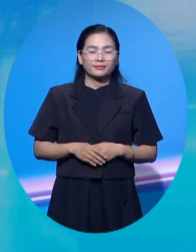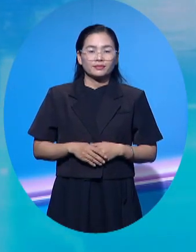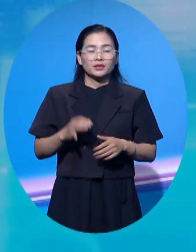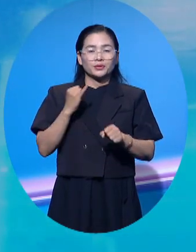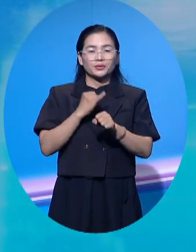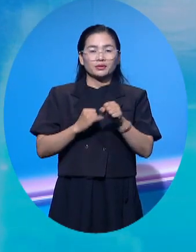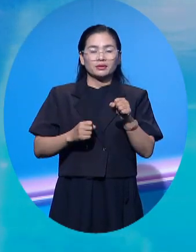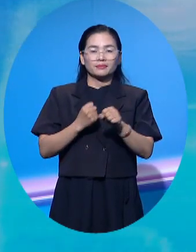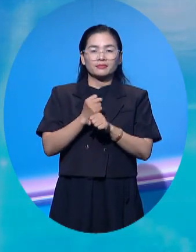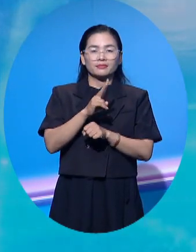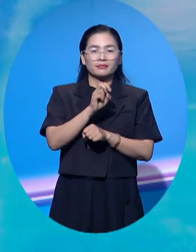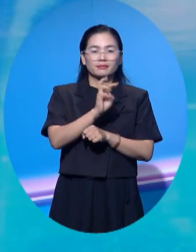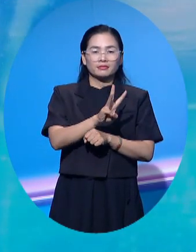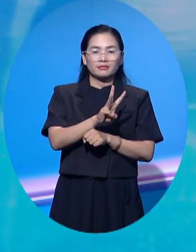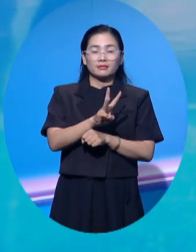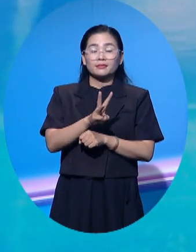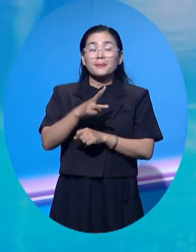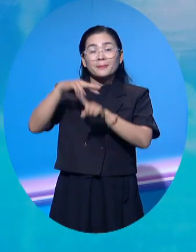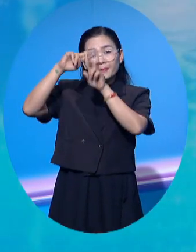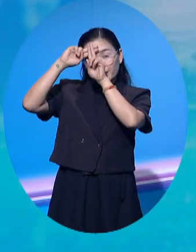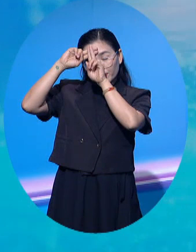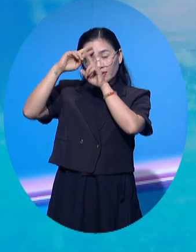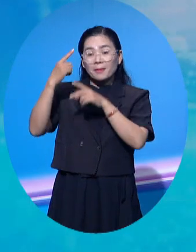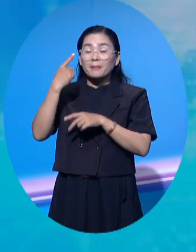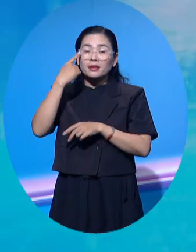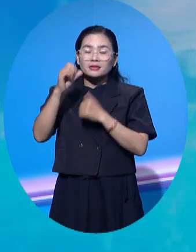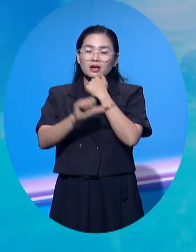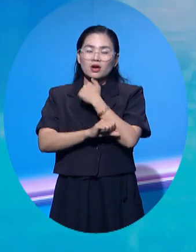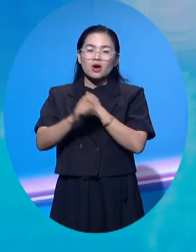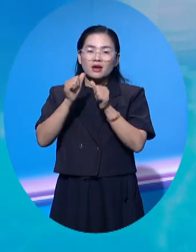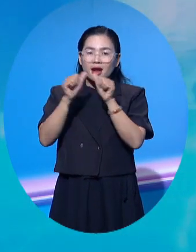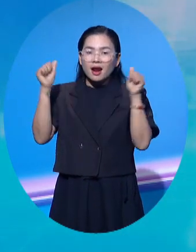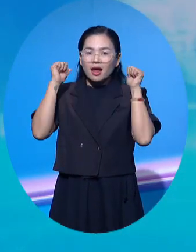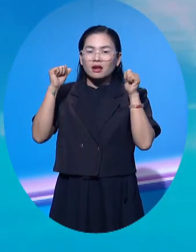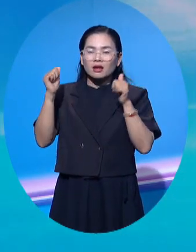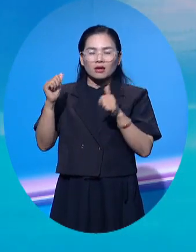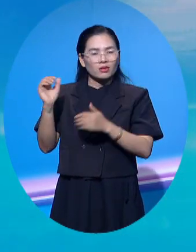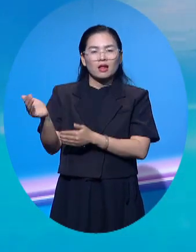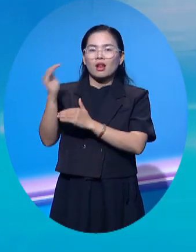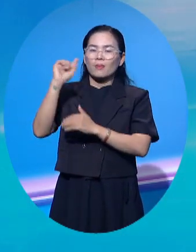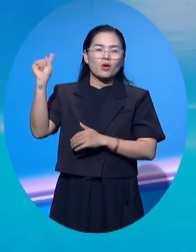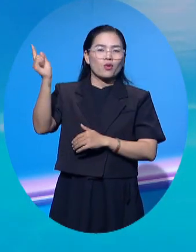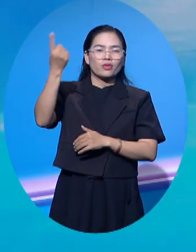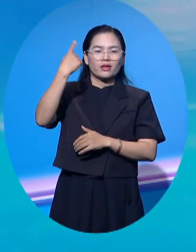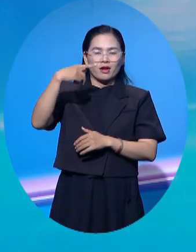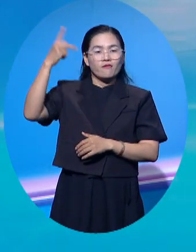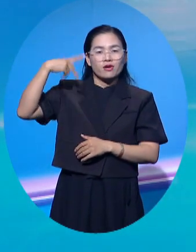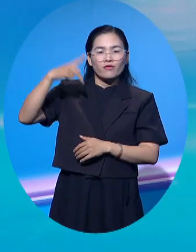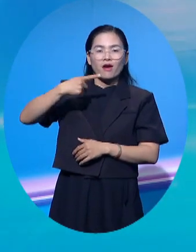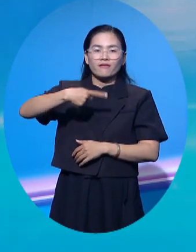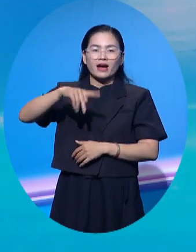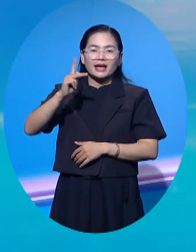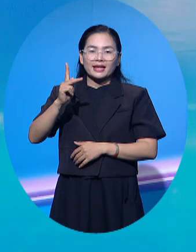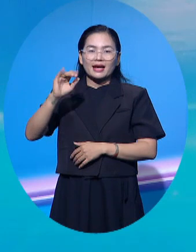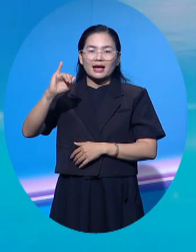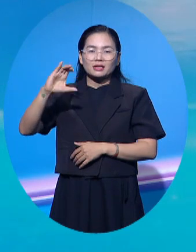Từ cuối năm 2023, Bệnh viện Mắt Sài Gòn Đà Lạt đã trở thành đơn vị đầu tiên khu vực Tây Nguyên chính thức triển khai thành công phương pháp Phakic